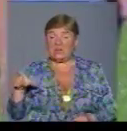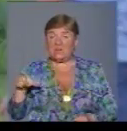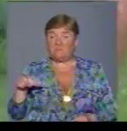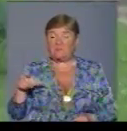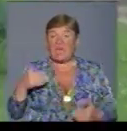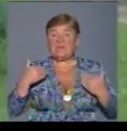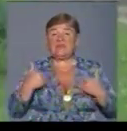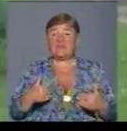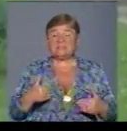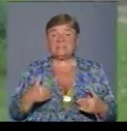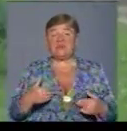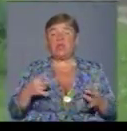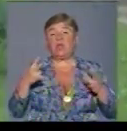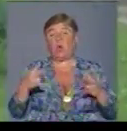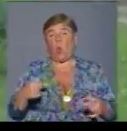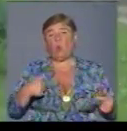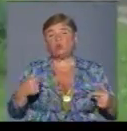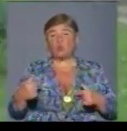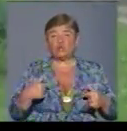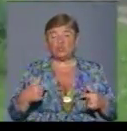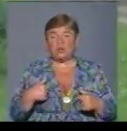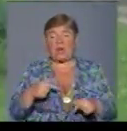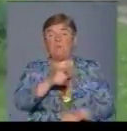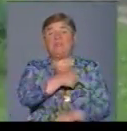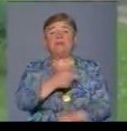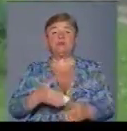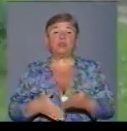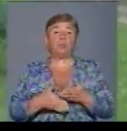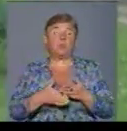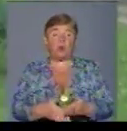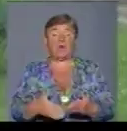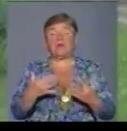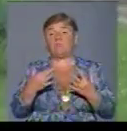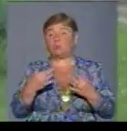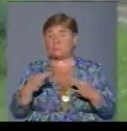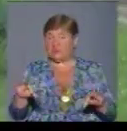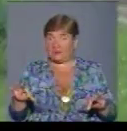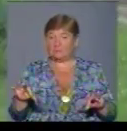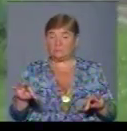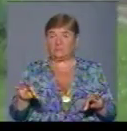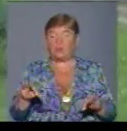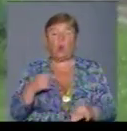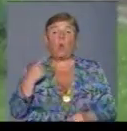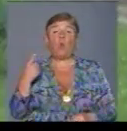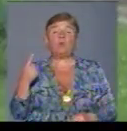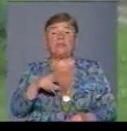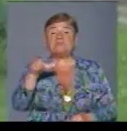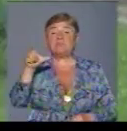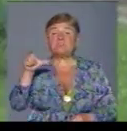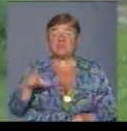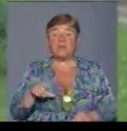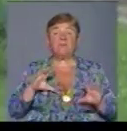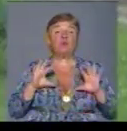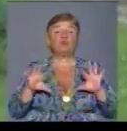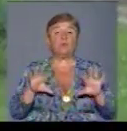незначні тілесні ушкодження. Після надання медичної допомоги їх відпустили. Один із пасажирів розповів про те,